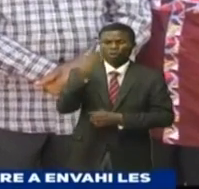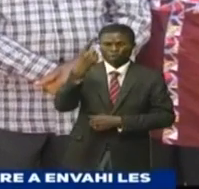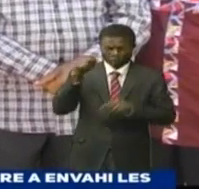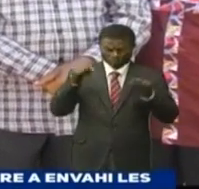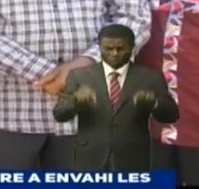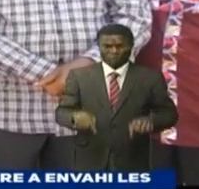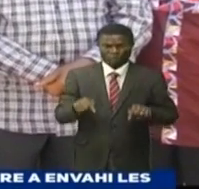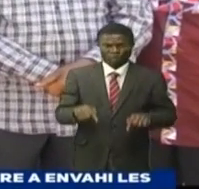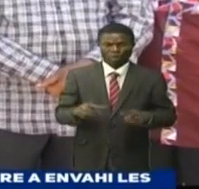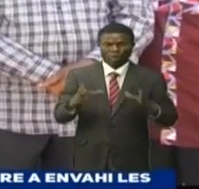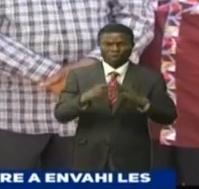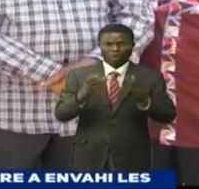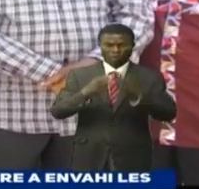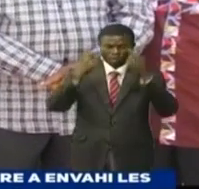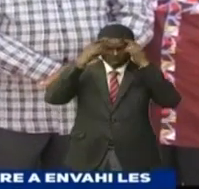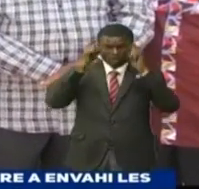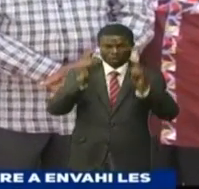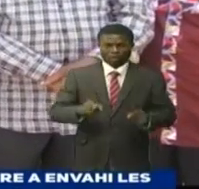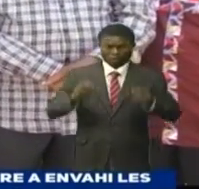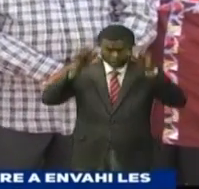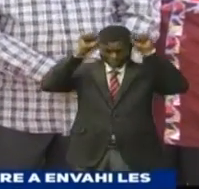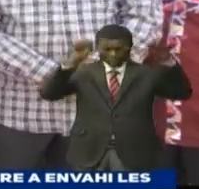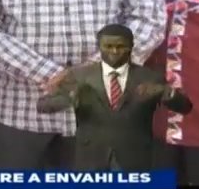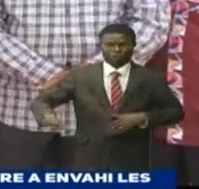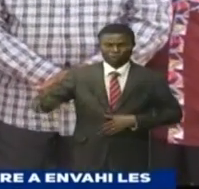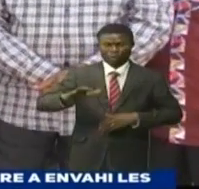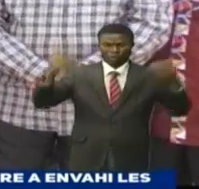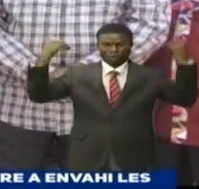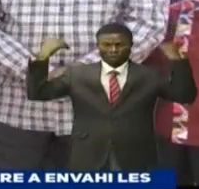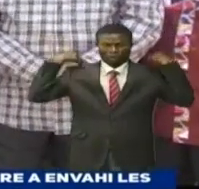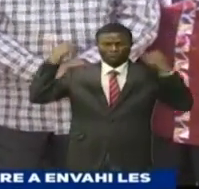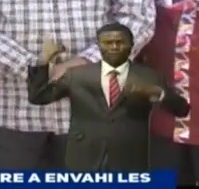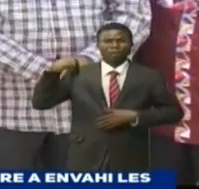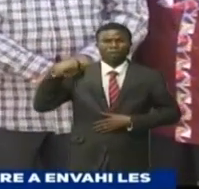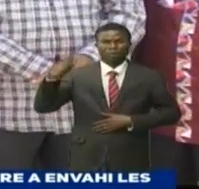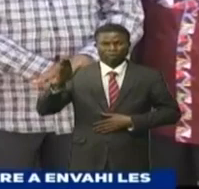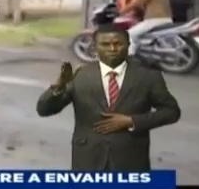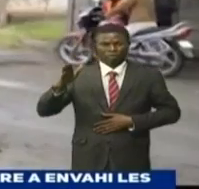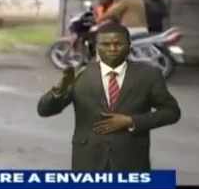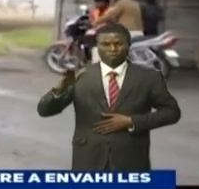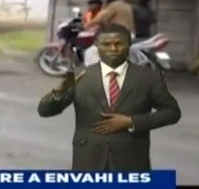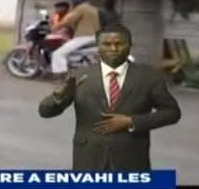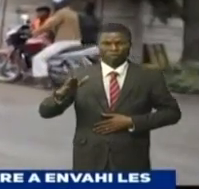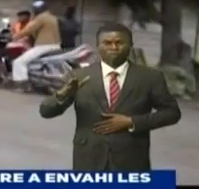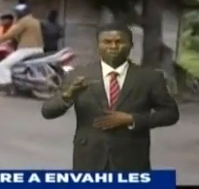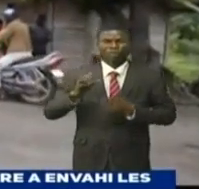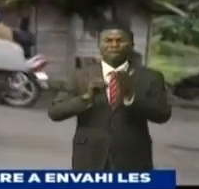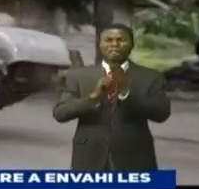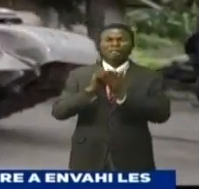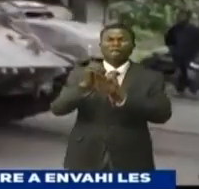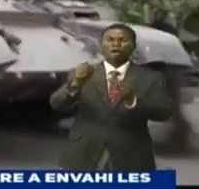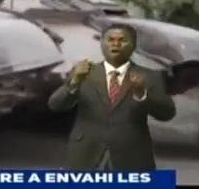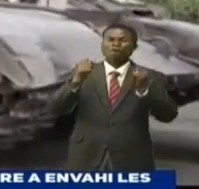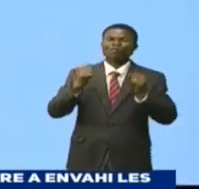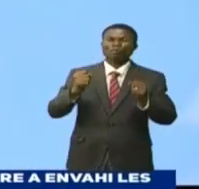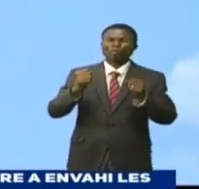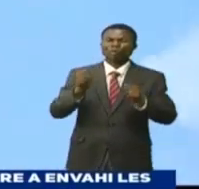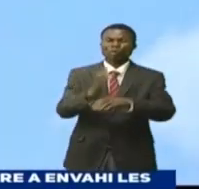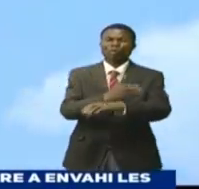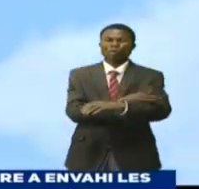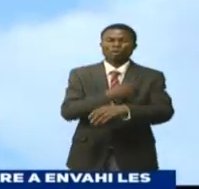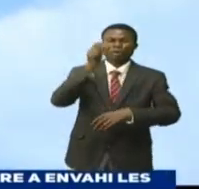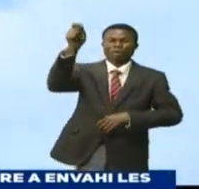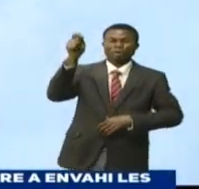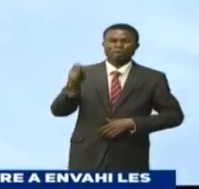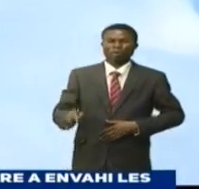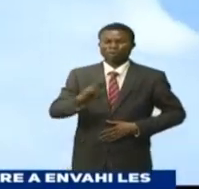avec la détermination du président de la République chef de l'État et la montée en puissance de nos forces